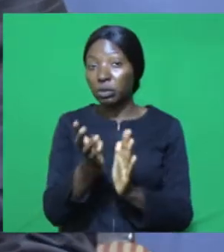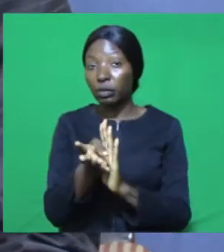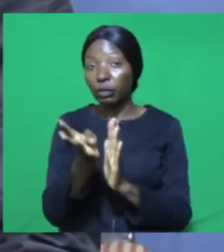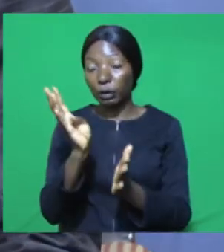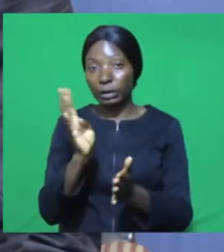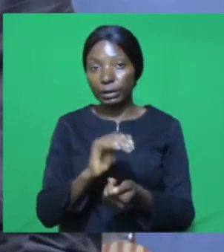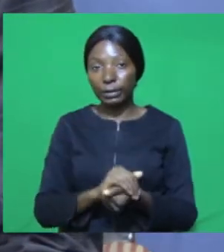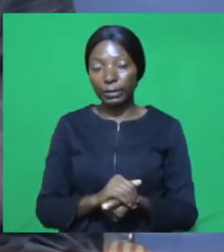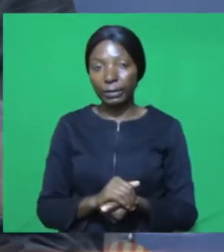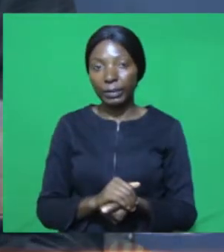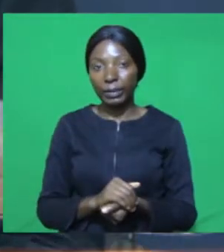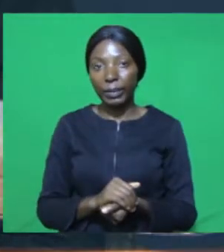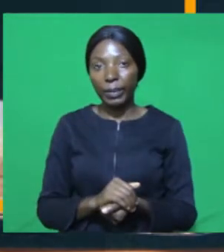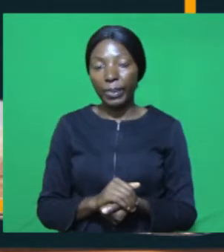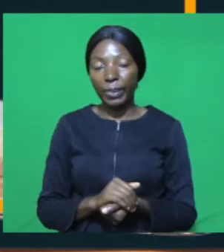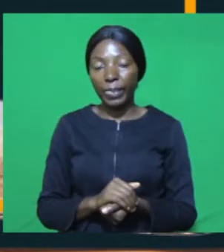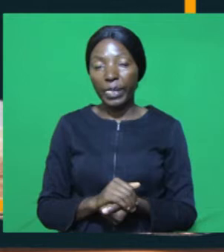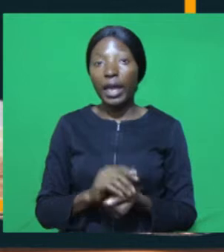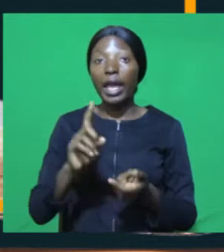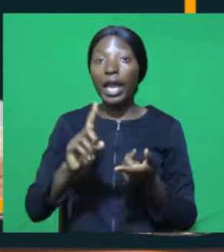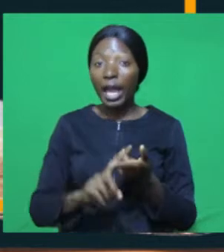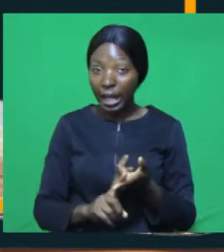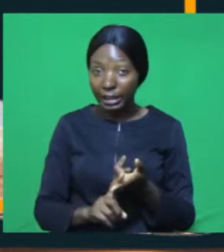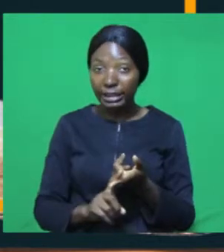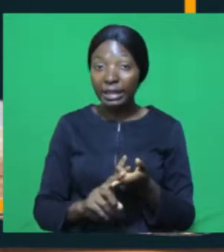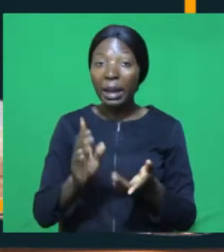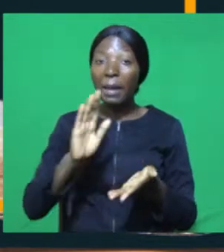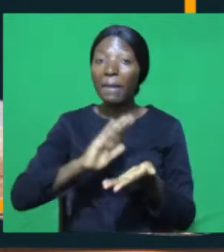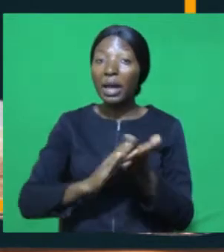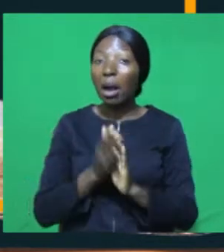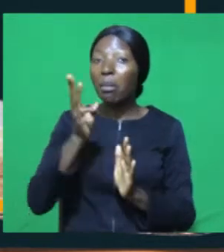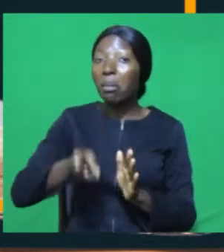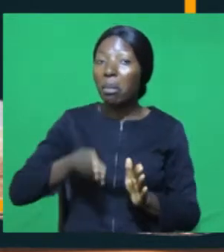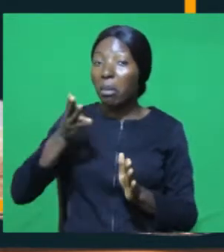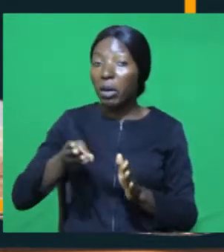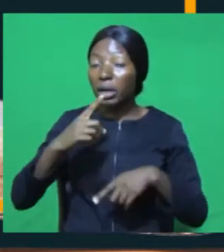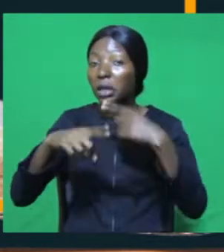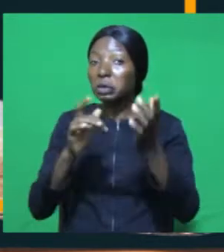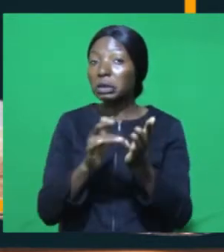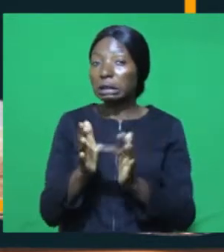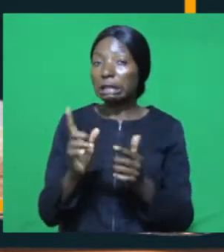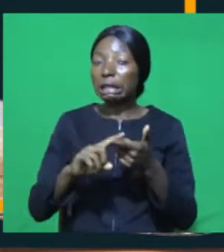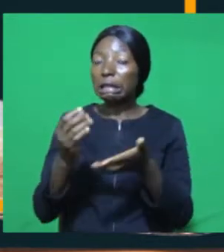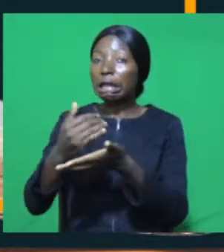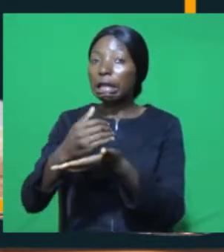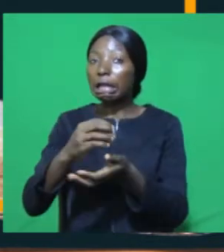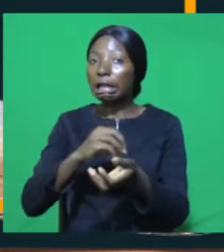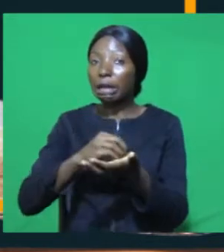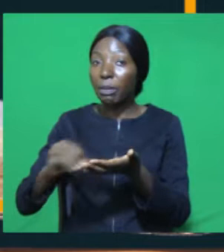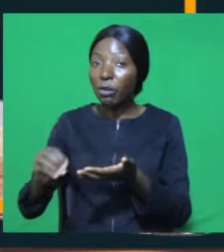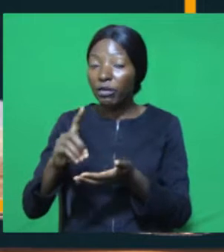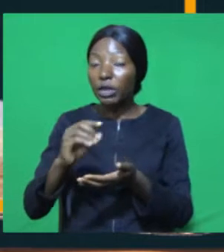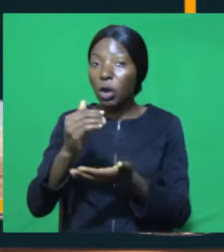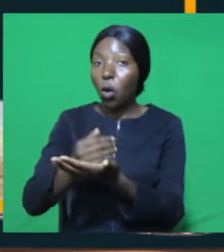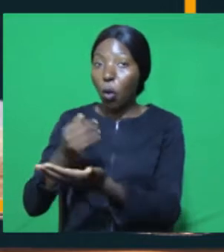8 verse 11 to 14. Ruka zvikudza kusvikira kumuchinda wehondo. Ruka mutorera chipiriso chinopiswa